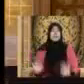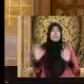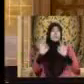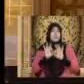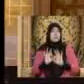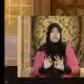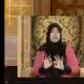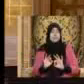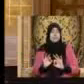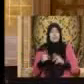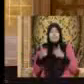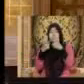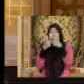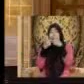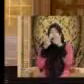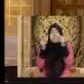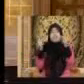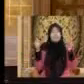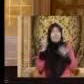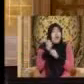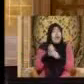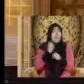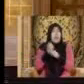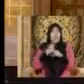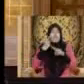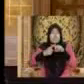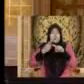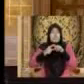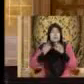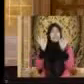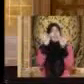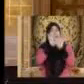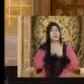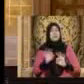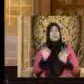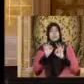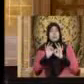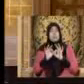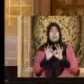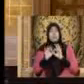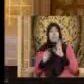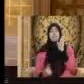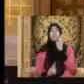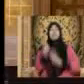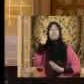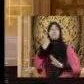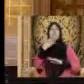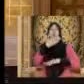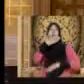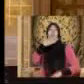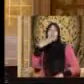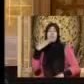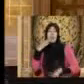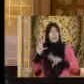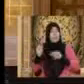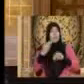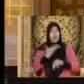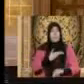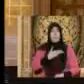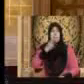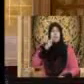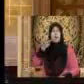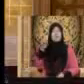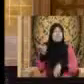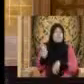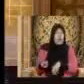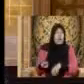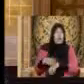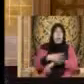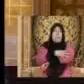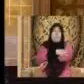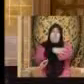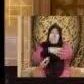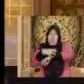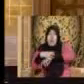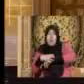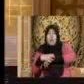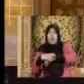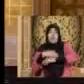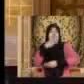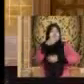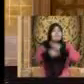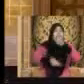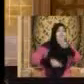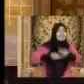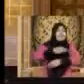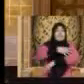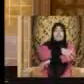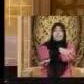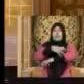يتعود على أعمال كثيرة نريدها أن تظهر في رمضان. الأيتام، المساكين، المحتاجين، كلها